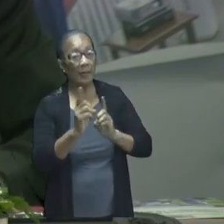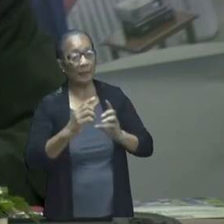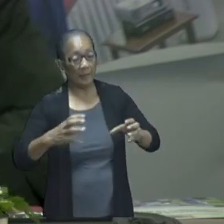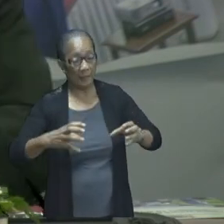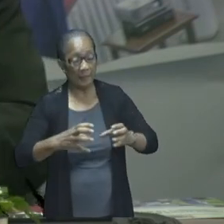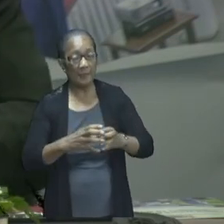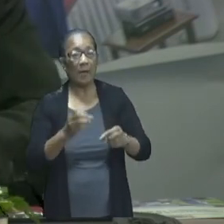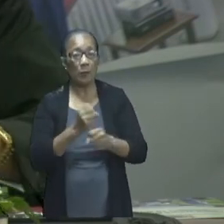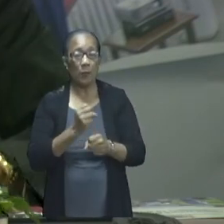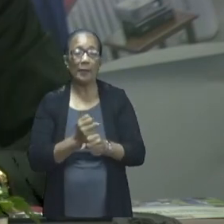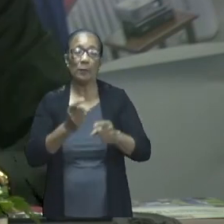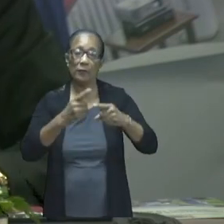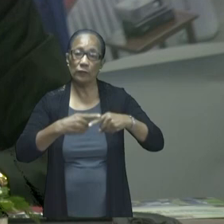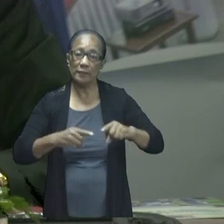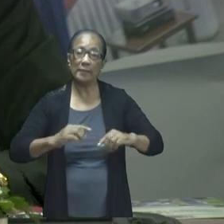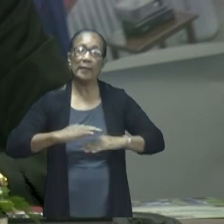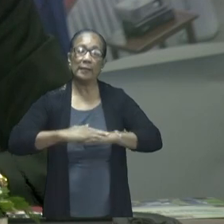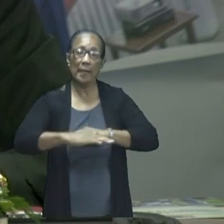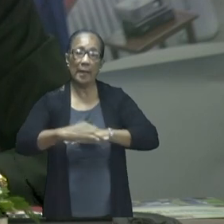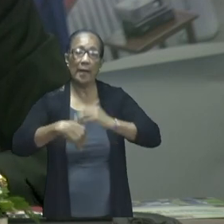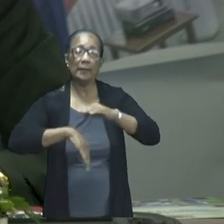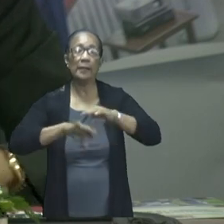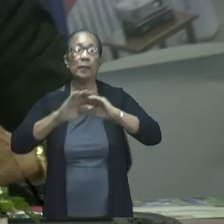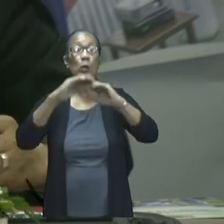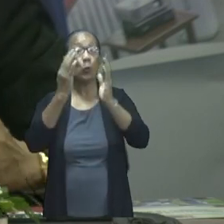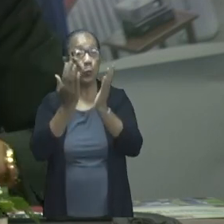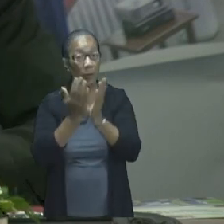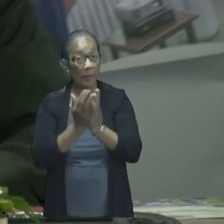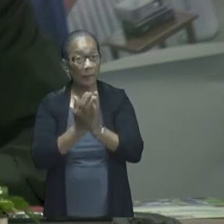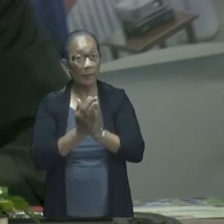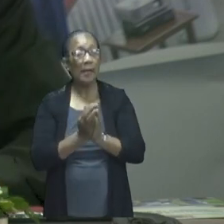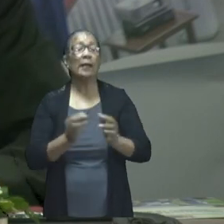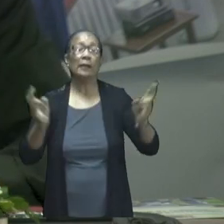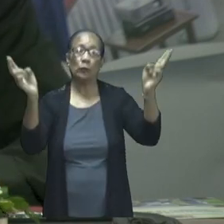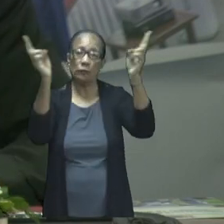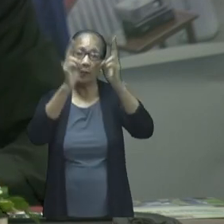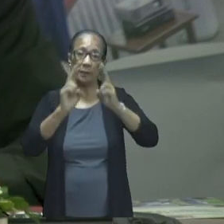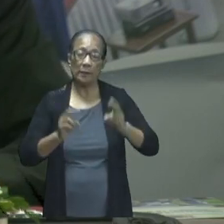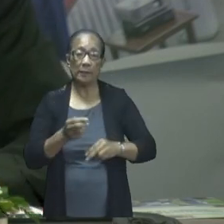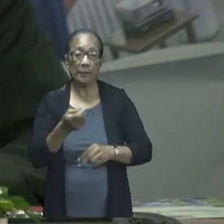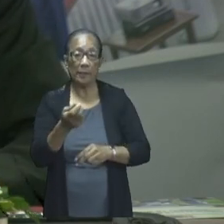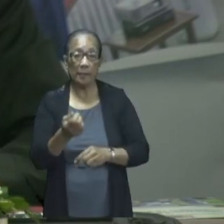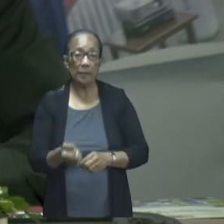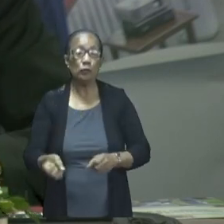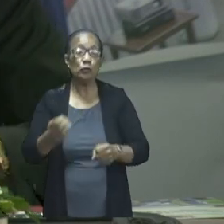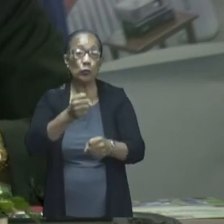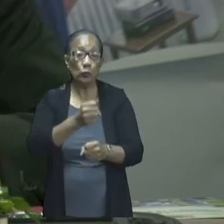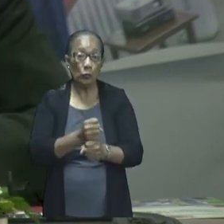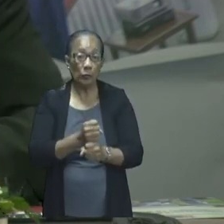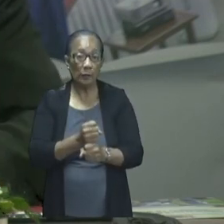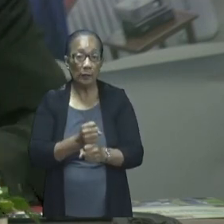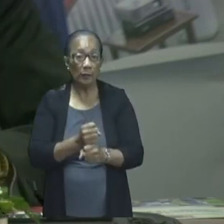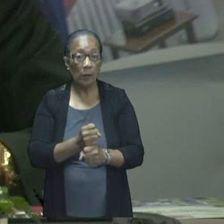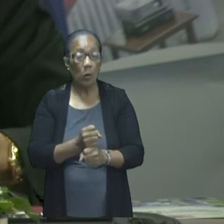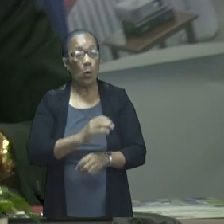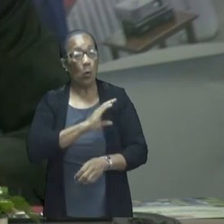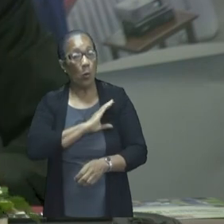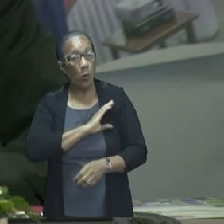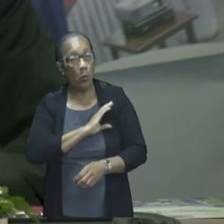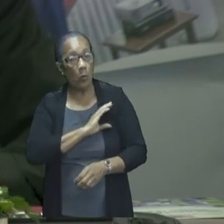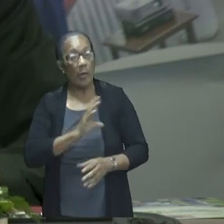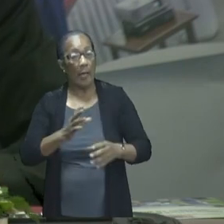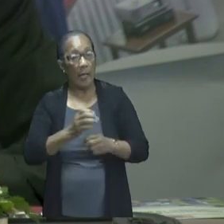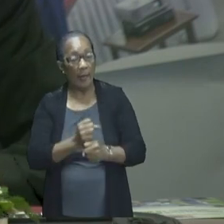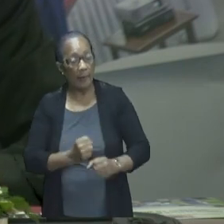zijn met verschillende landen in de wereld en dat we van de internationale financiële instituten nee enorm veel ondersteuning en